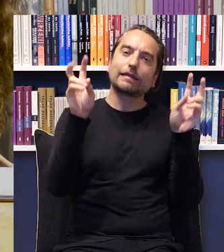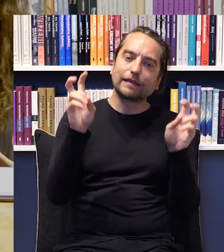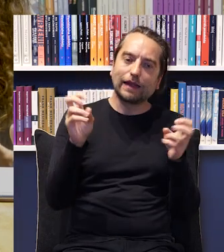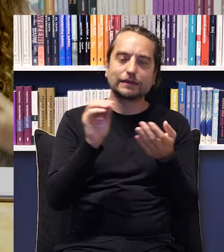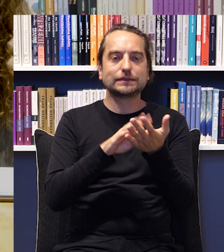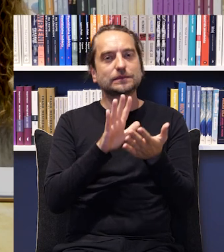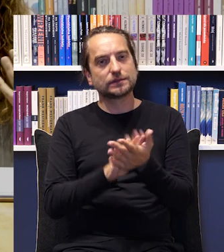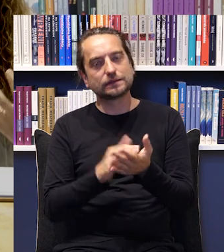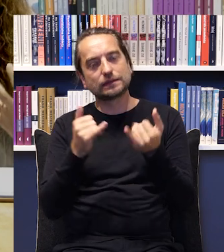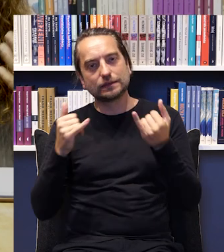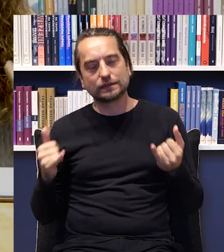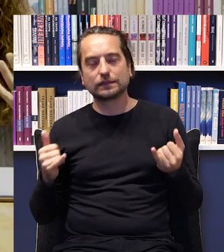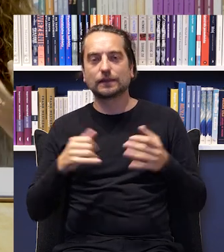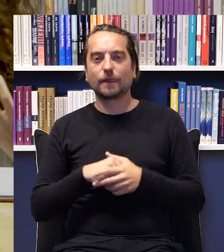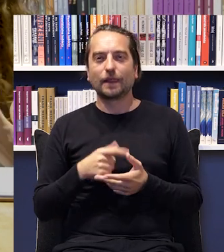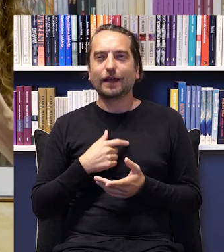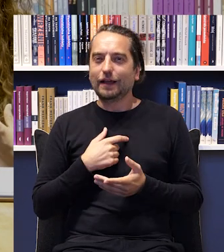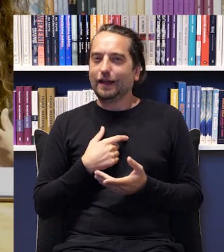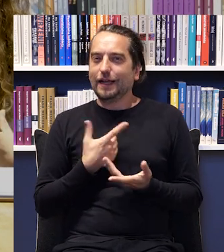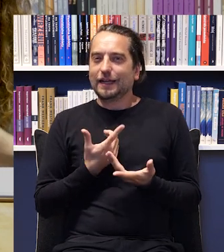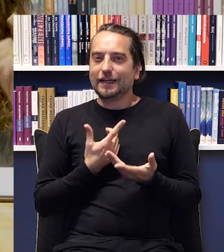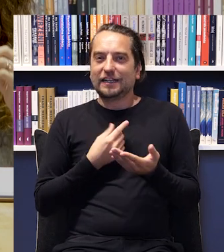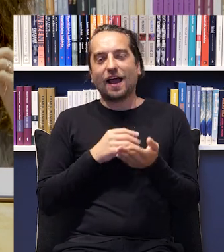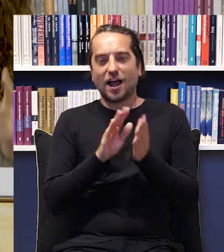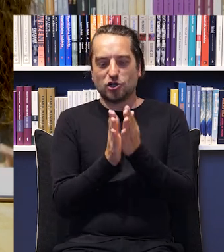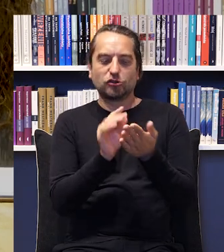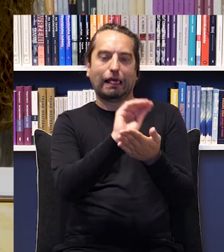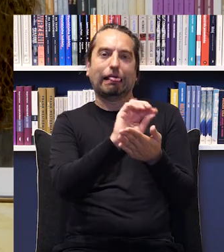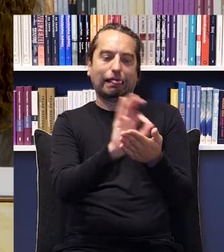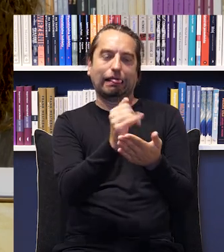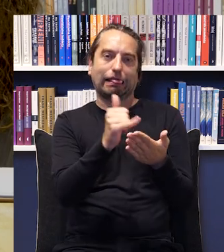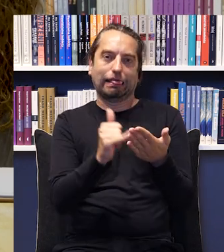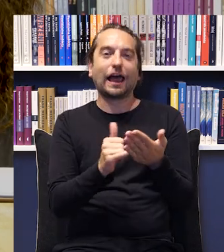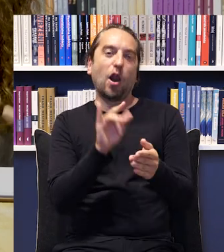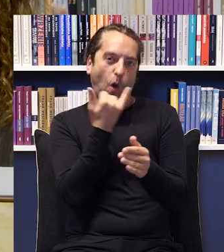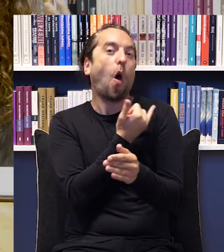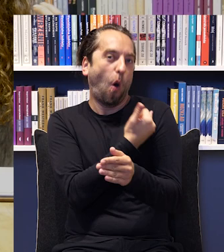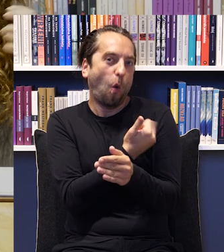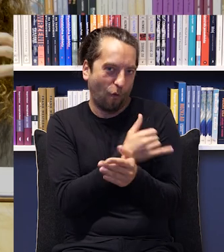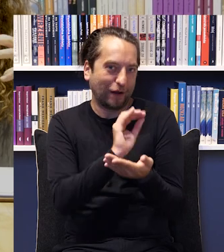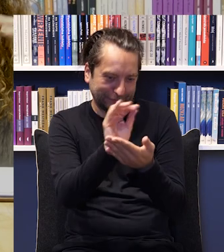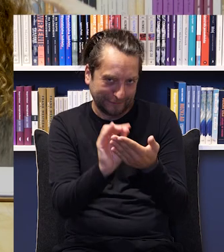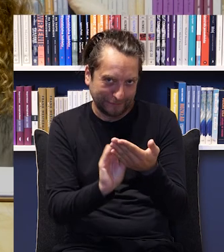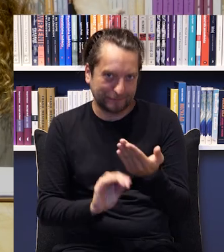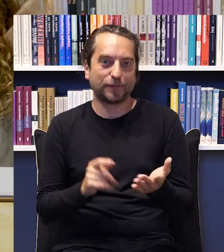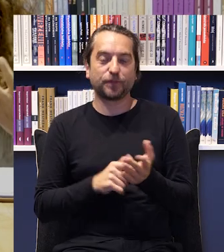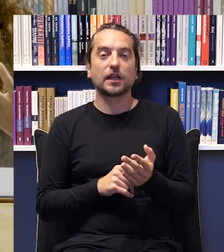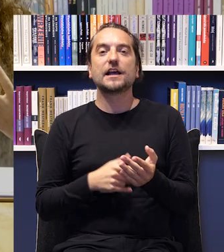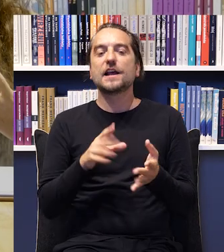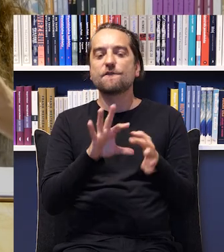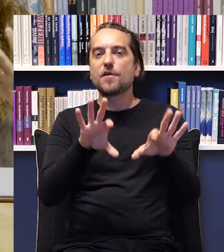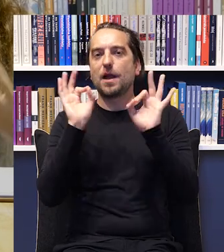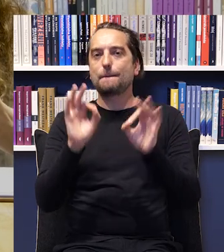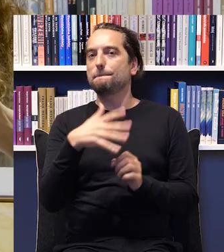sobie wypisywałam, bo ja mam tą paskudną manierę pisania po książkach, ale ołówkiem, wypisałam sobie właściwie takich 5